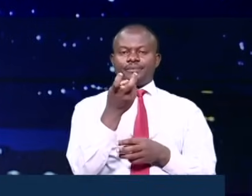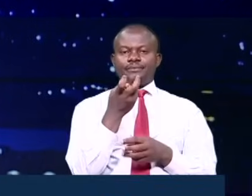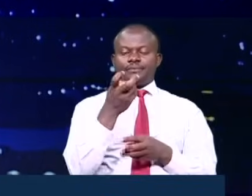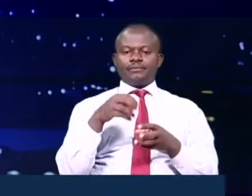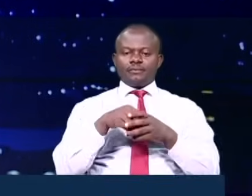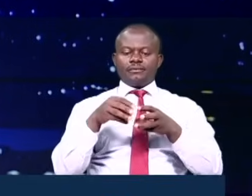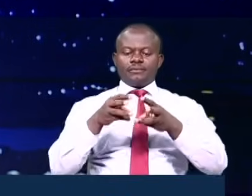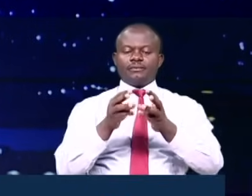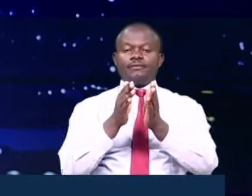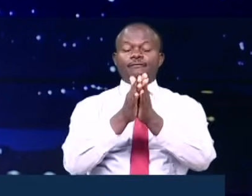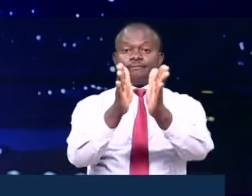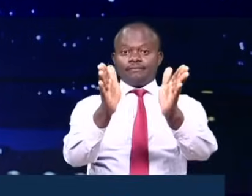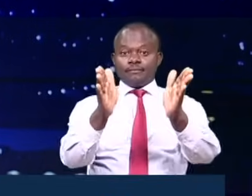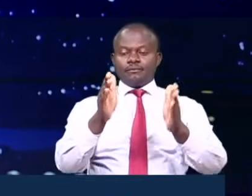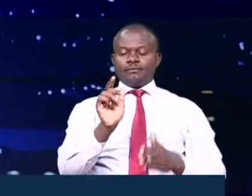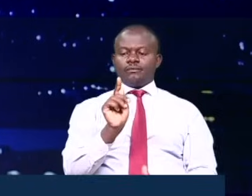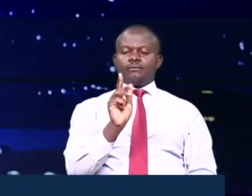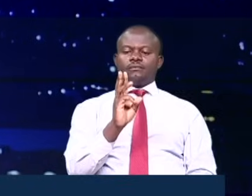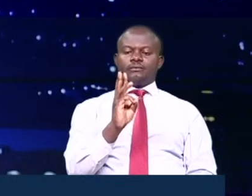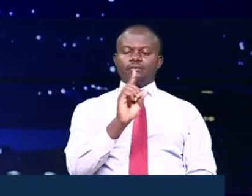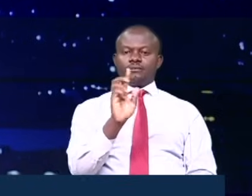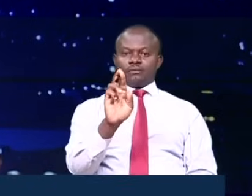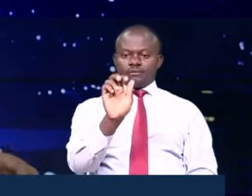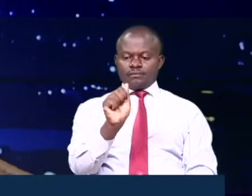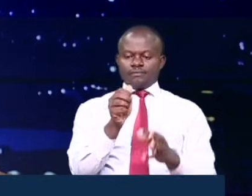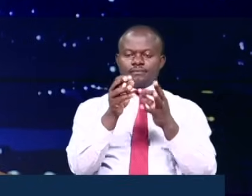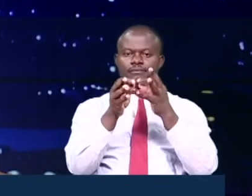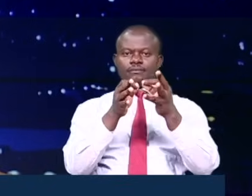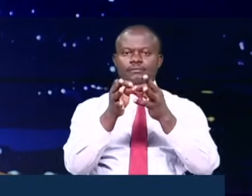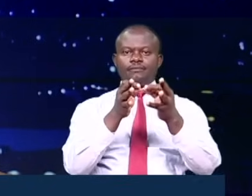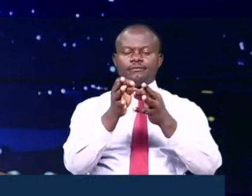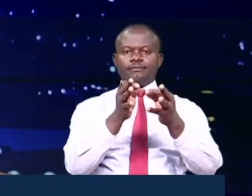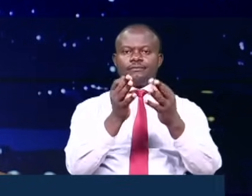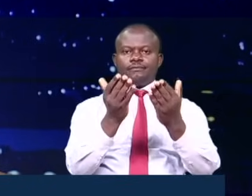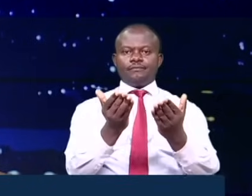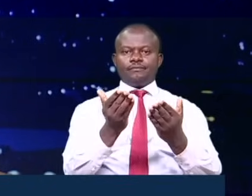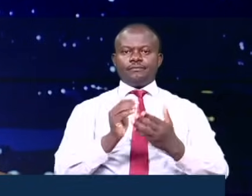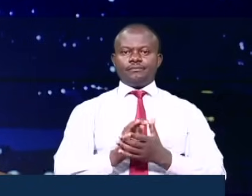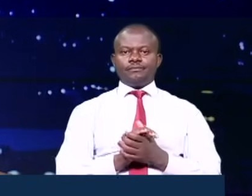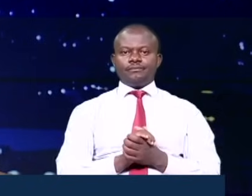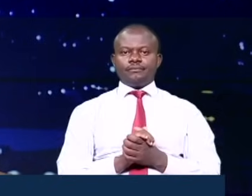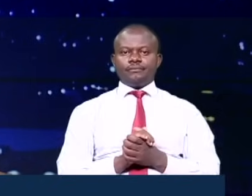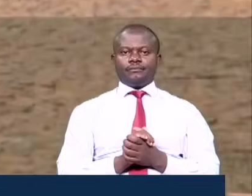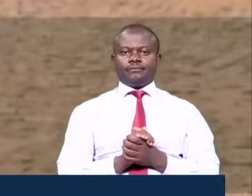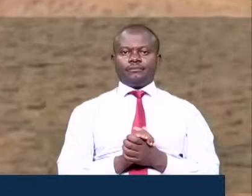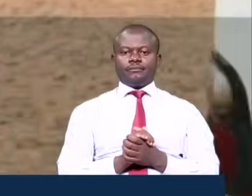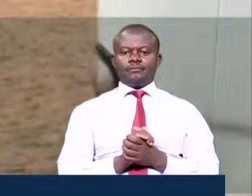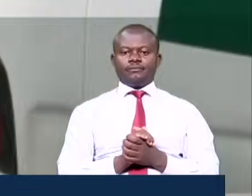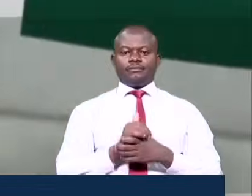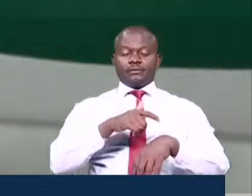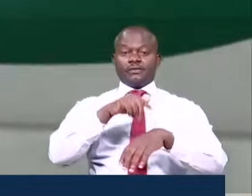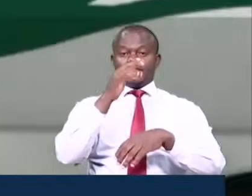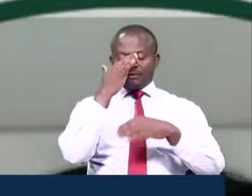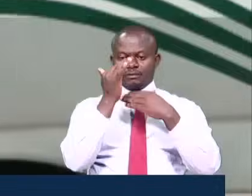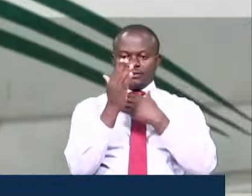buryo bwa rusange Kwizera John Patrick yafatanyije na Joseph Mushimire ku isasambiriza mu